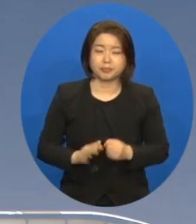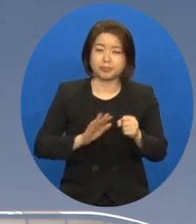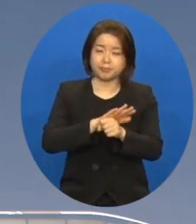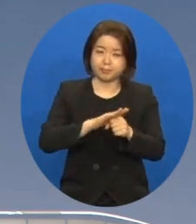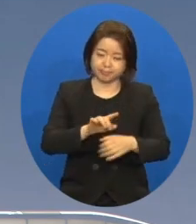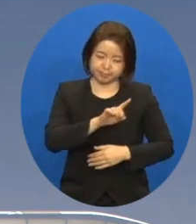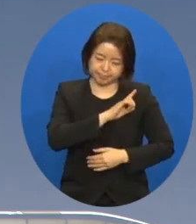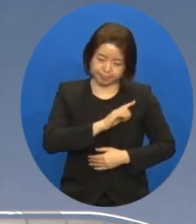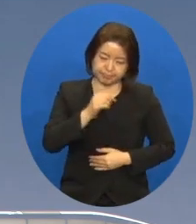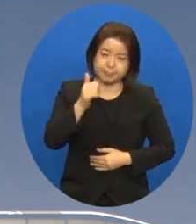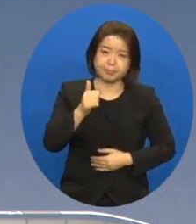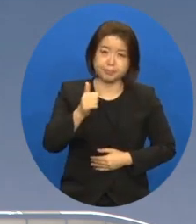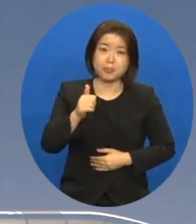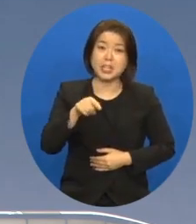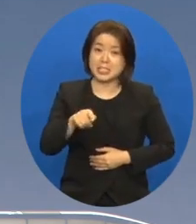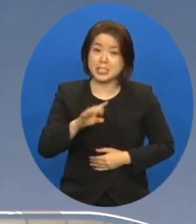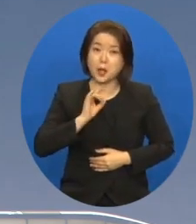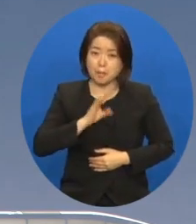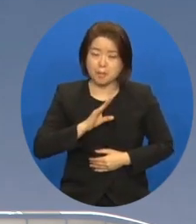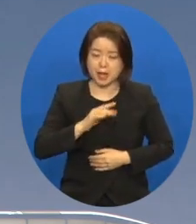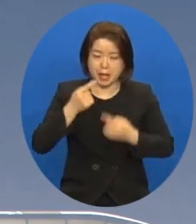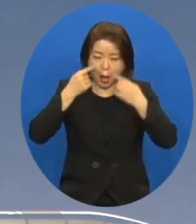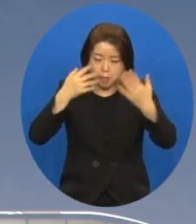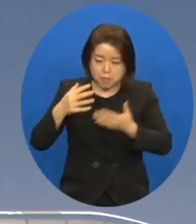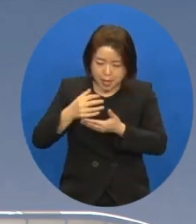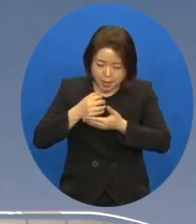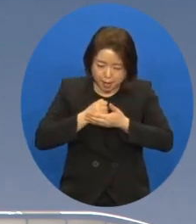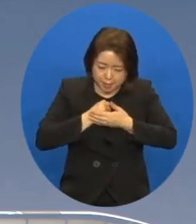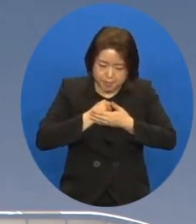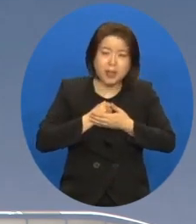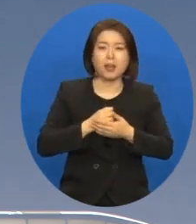사랑이 제일이라는 것만 분명하게 받아들여도